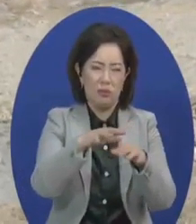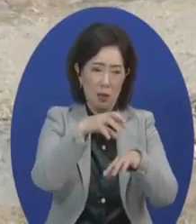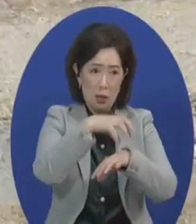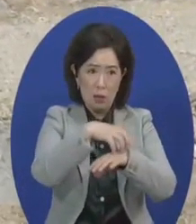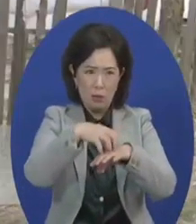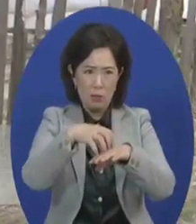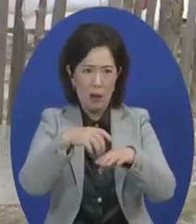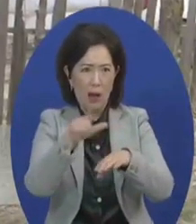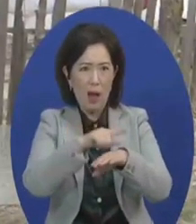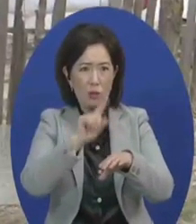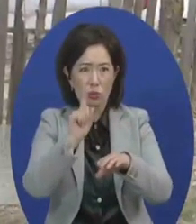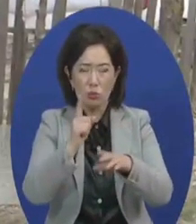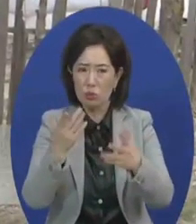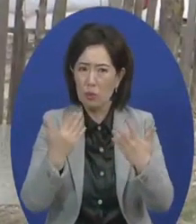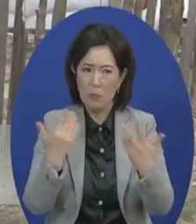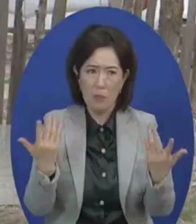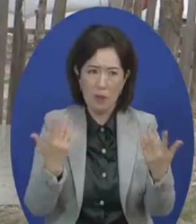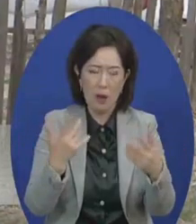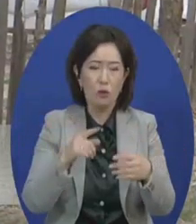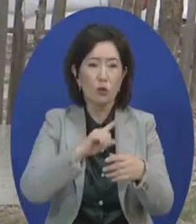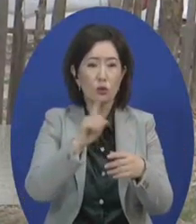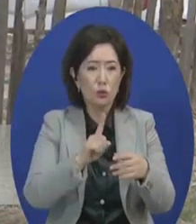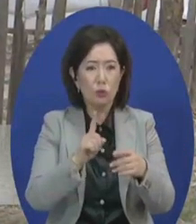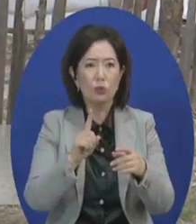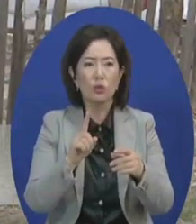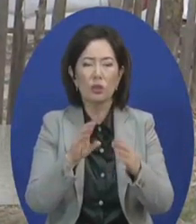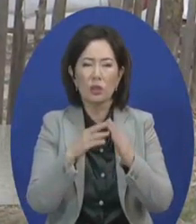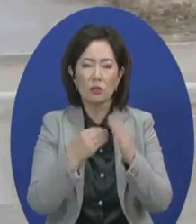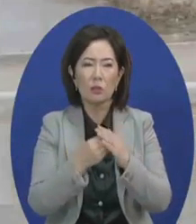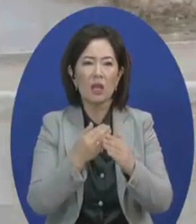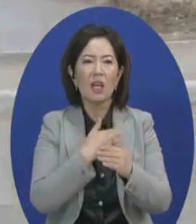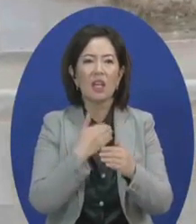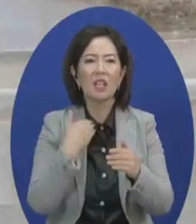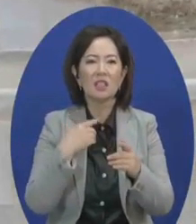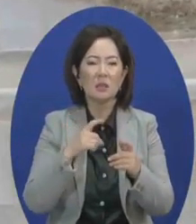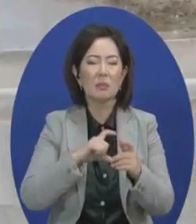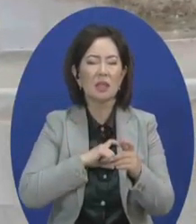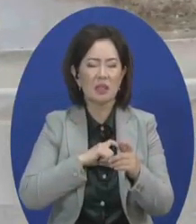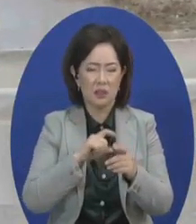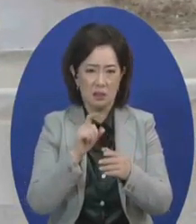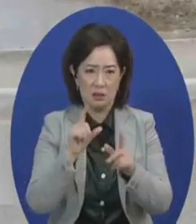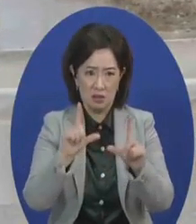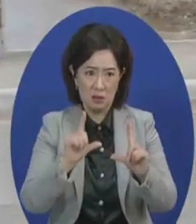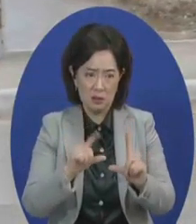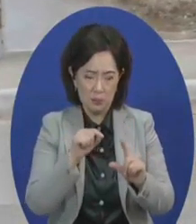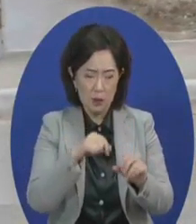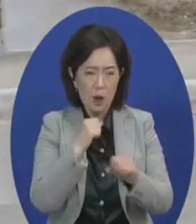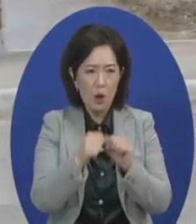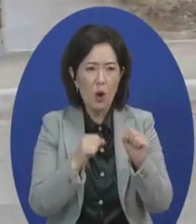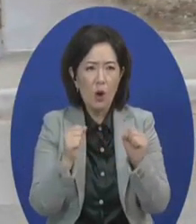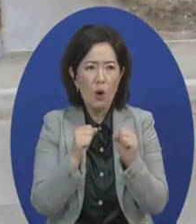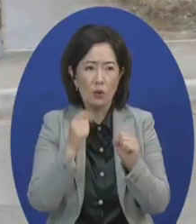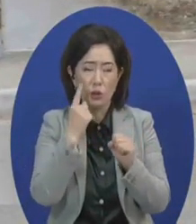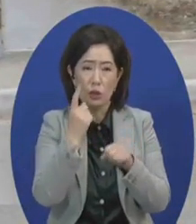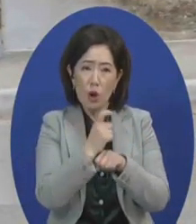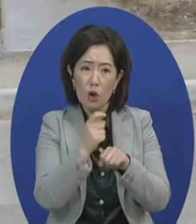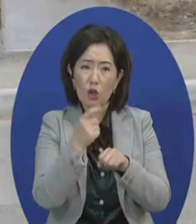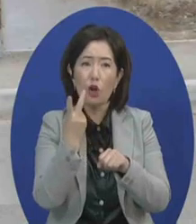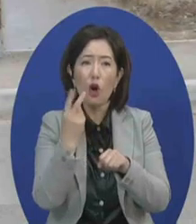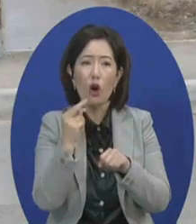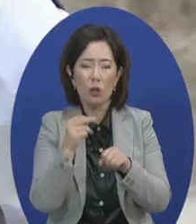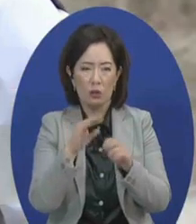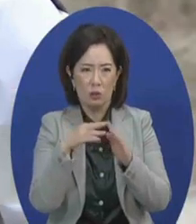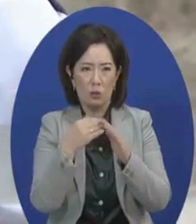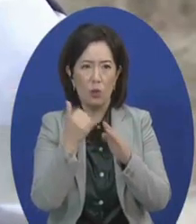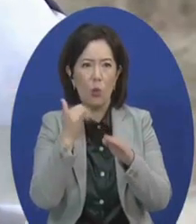айлууд ихэнх нь газрын зөвшөөрөлгүй байгаа бол зөвшөөрөлтэй айлууд эзэмших эрхийн гэрчилгээтэй юм байна. Энэ үйл гэхэд ганцхан энэ хороонд 20 гаруй